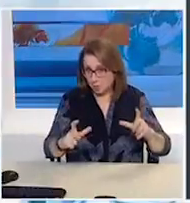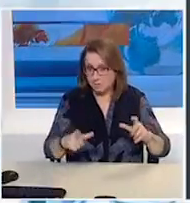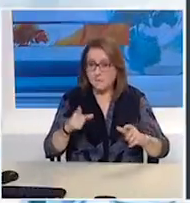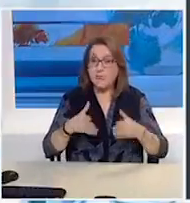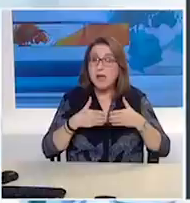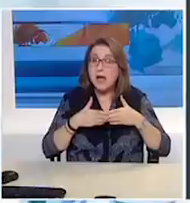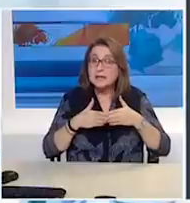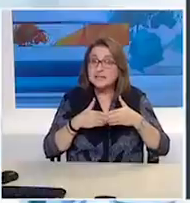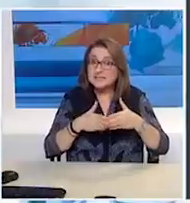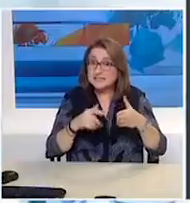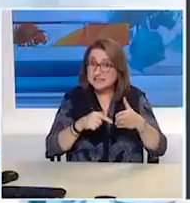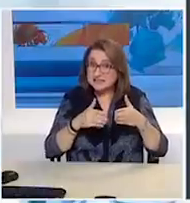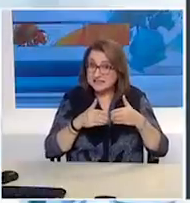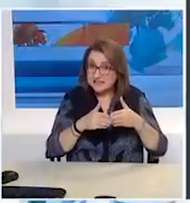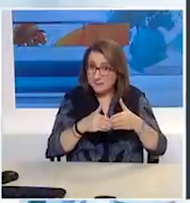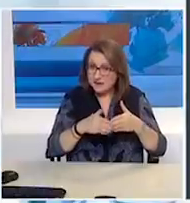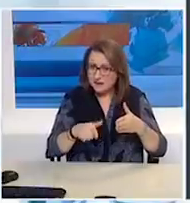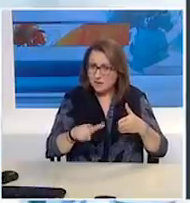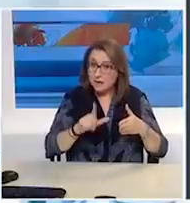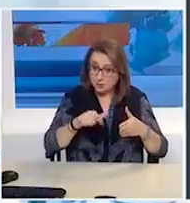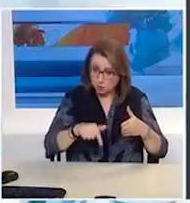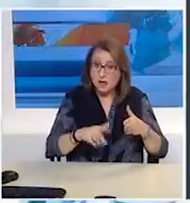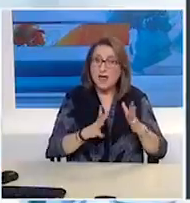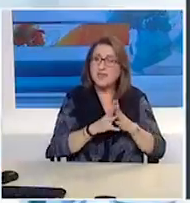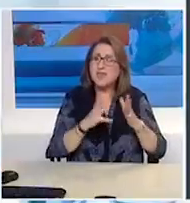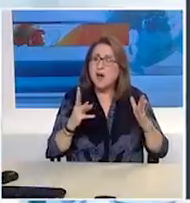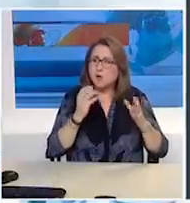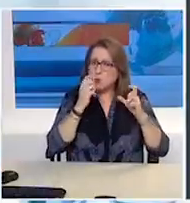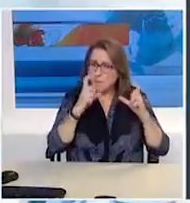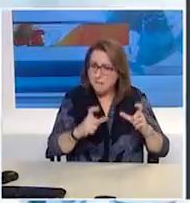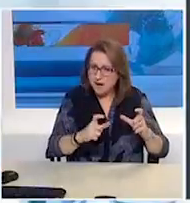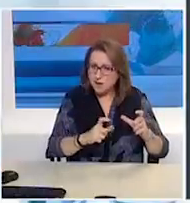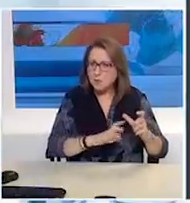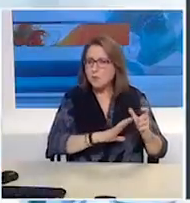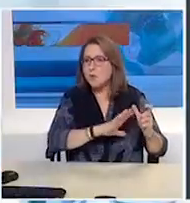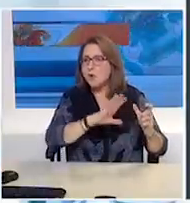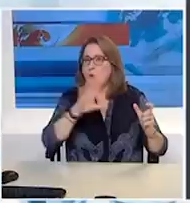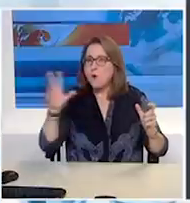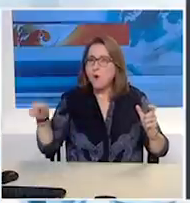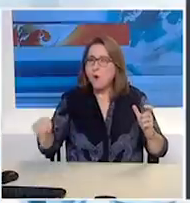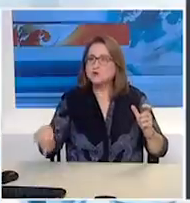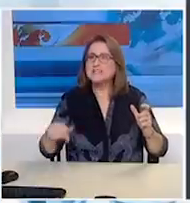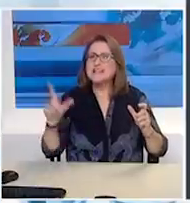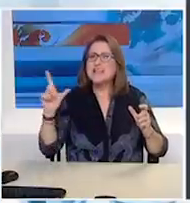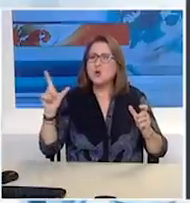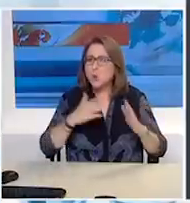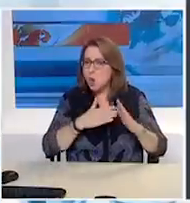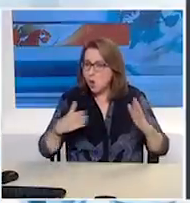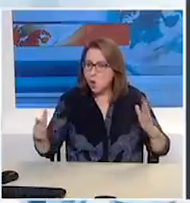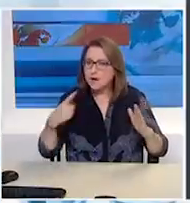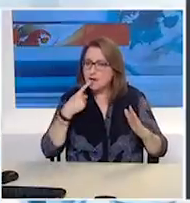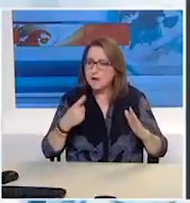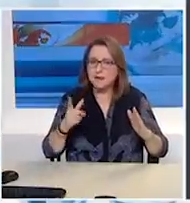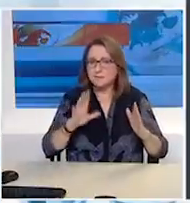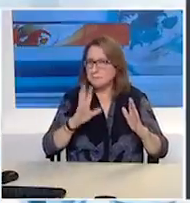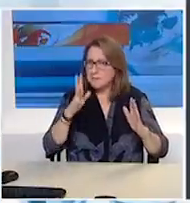πλοία, τα οποία θα τεθούν σε ισχύ από τη Δευτέρα 18 Μαΐου μέχρι και τη 15η Ιουνίου, συμφωνήθηκαν στη διάρκεια διαδοχικών συσκέψεων